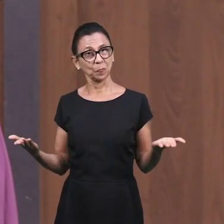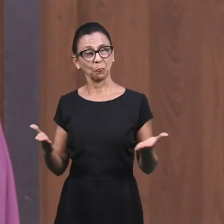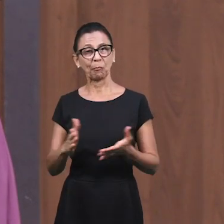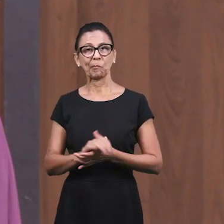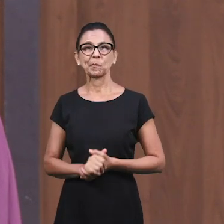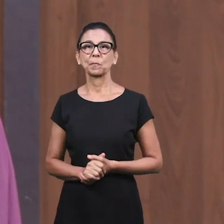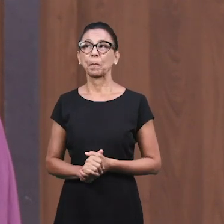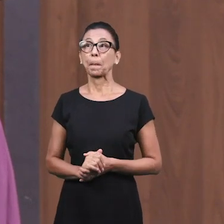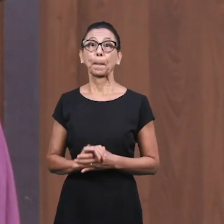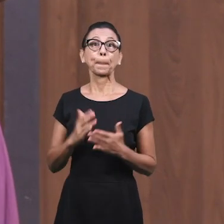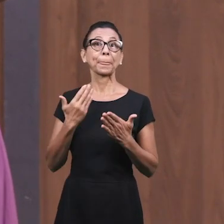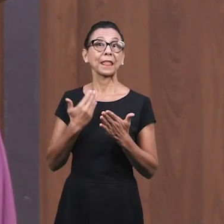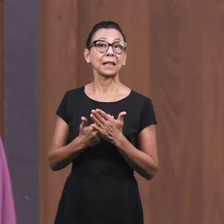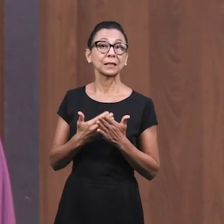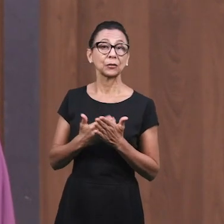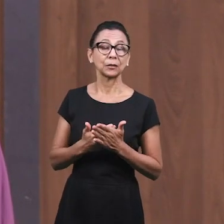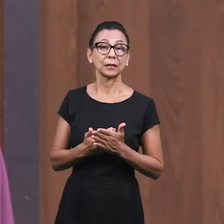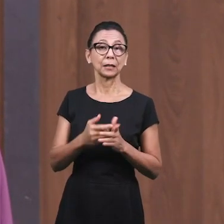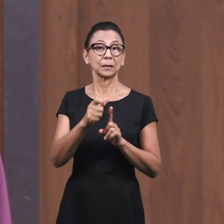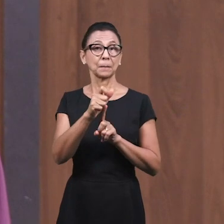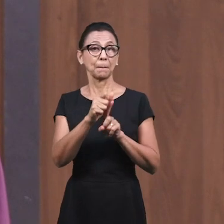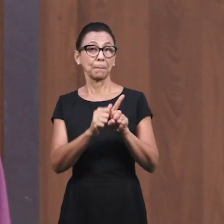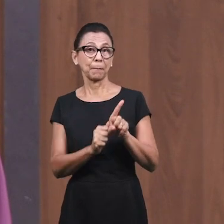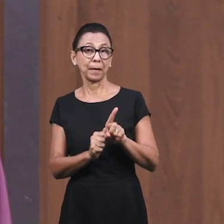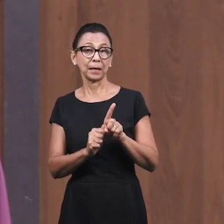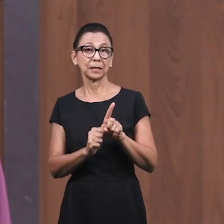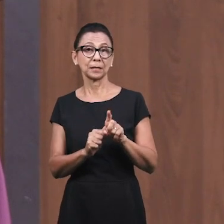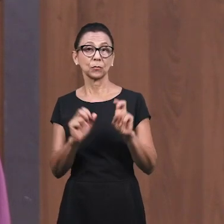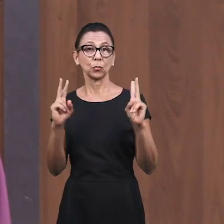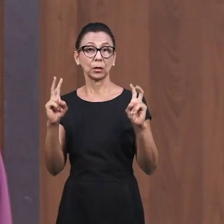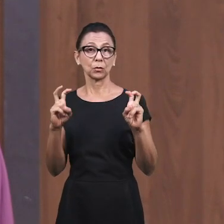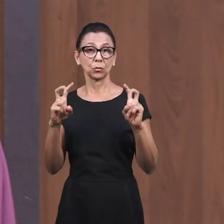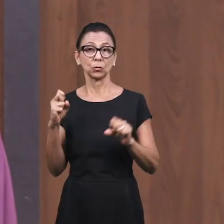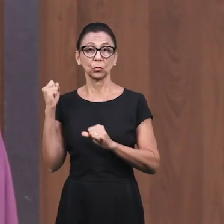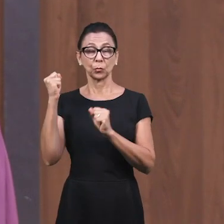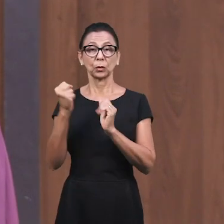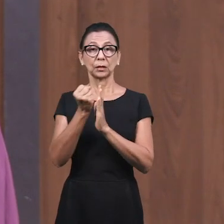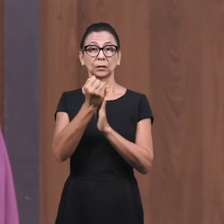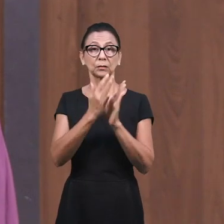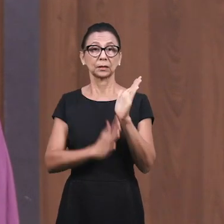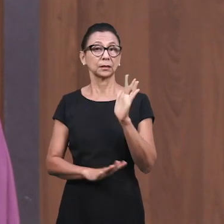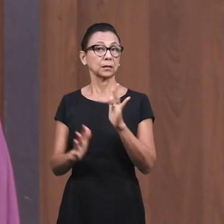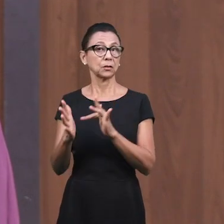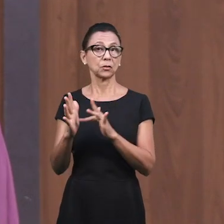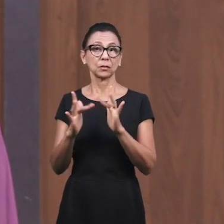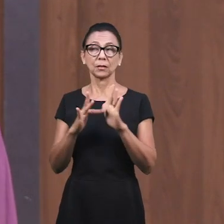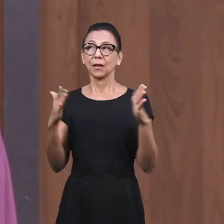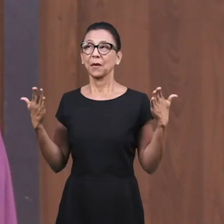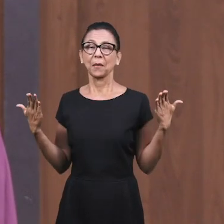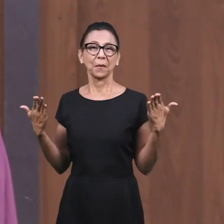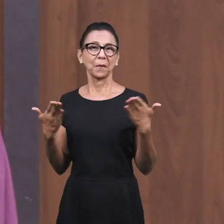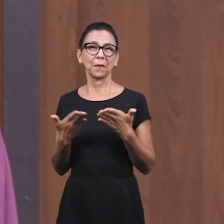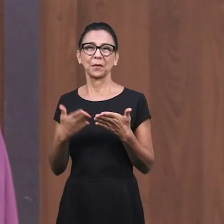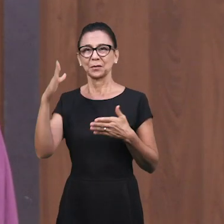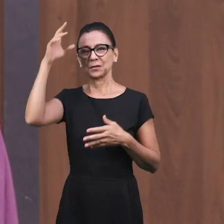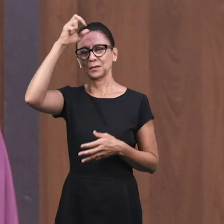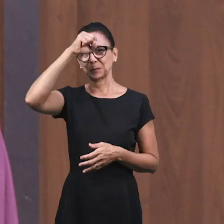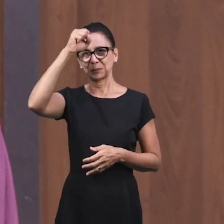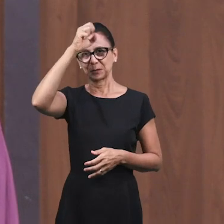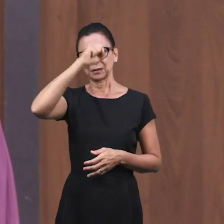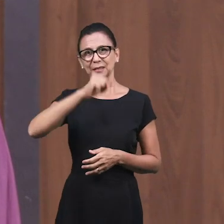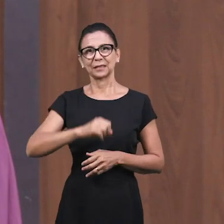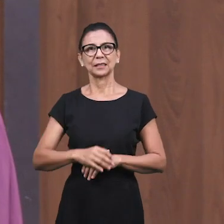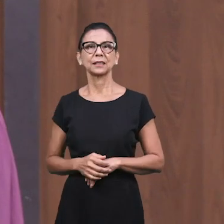sommes en train d'étudier pendant ce mois sur le pouvoir du sang de Jésus. Et aujourd'hui, nous allons apprendre